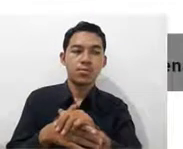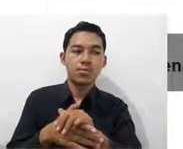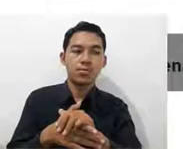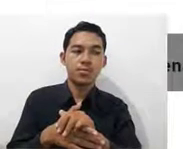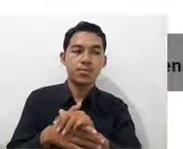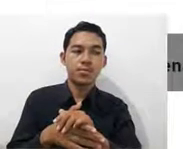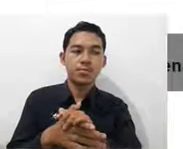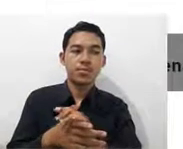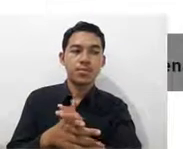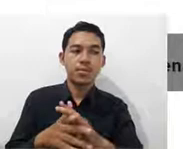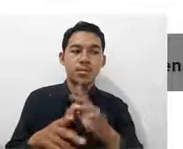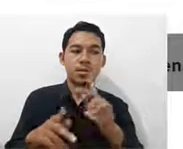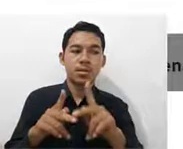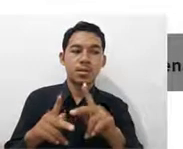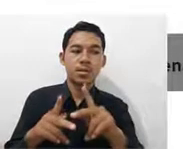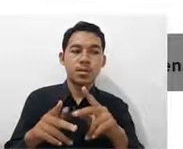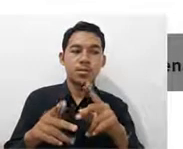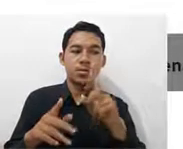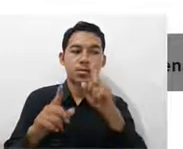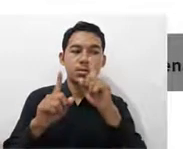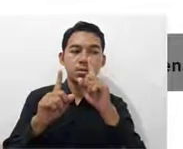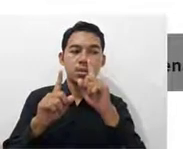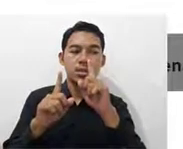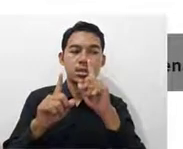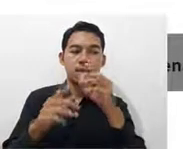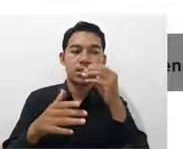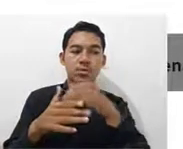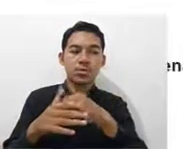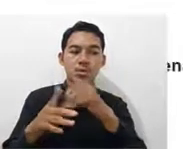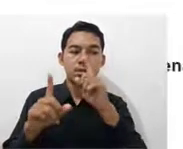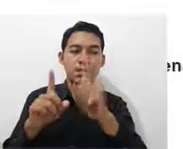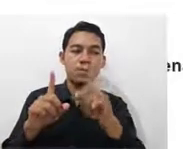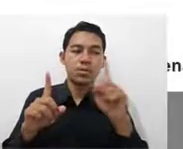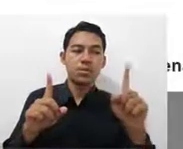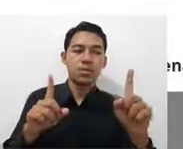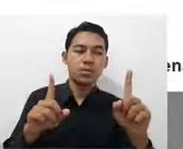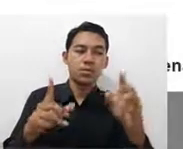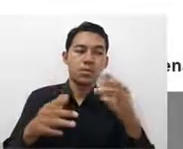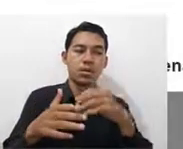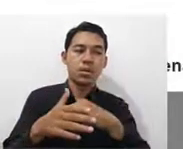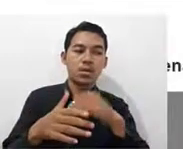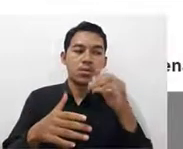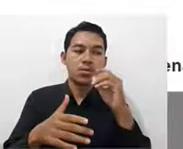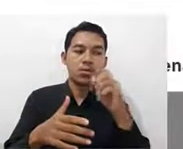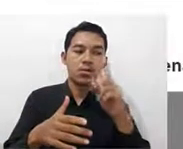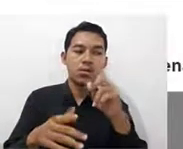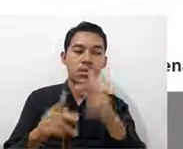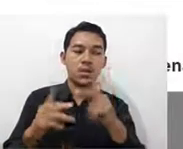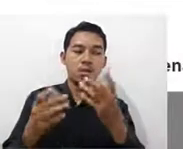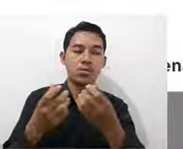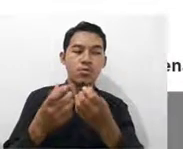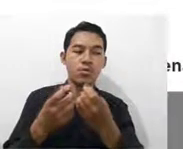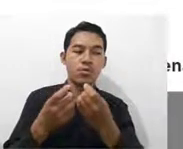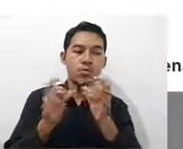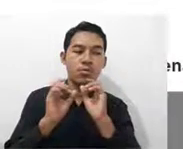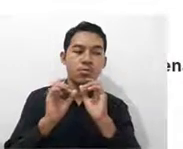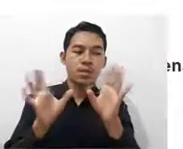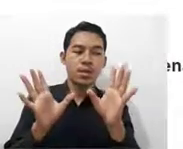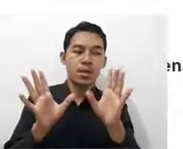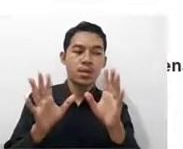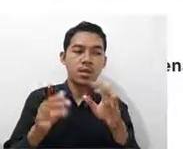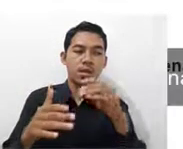Kalau inputnya 11, maka outputnya 1. Seperti itu. Kalau beda maka outputnya